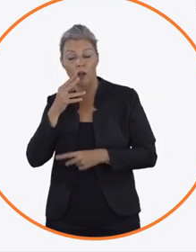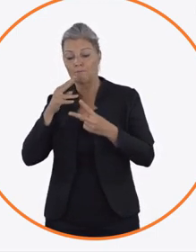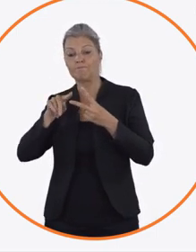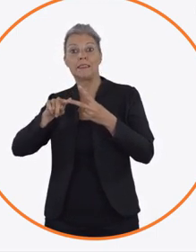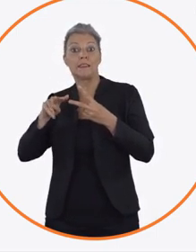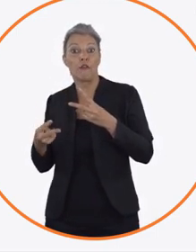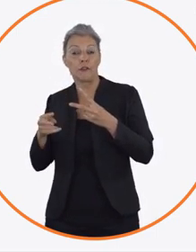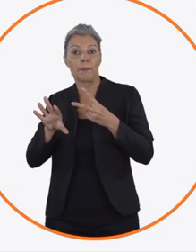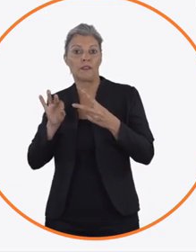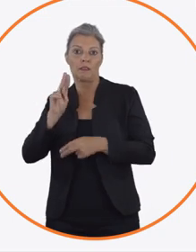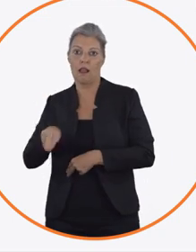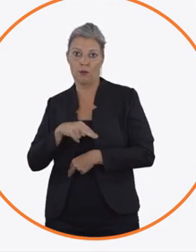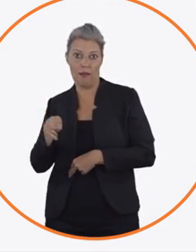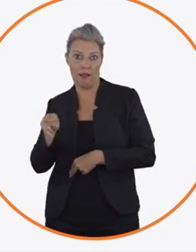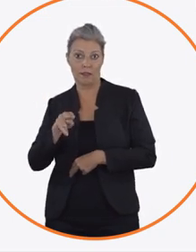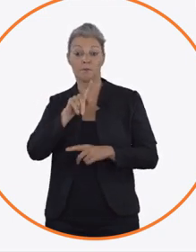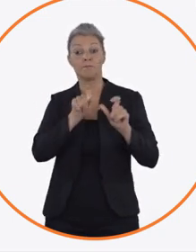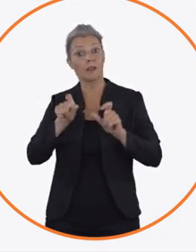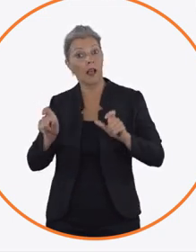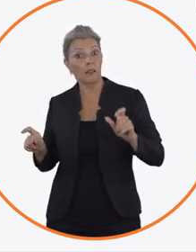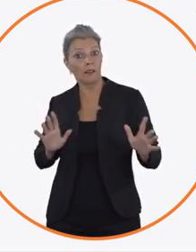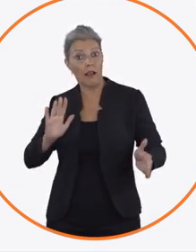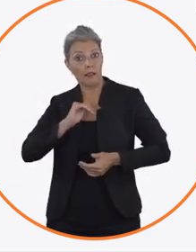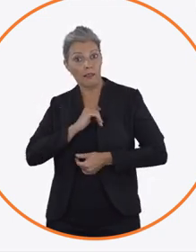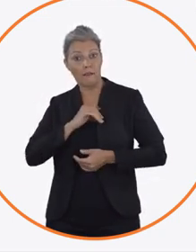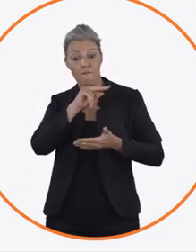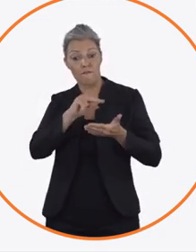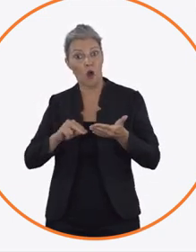una donna e un uomo o viceversa, pena l'annullamento della seconda